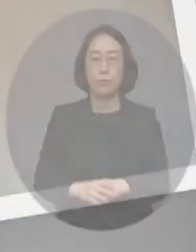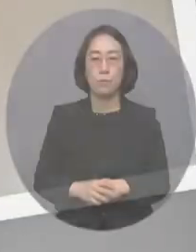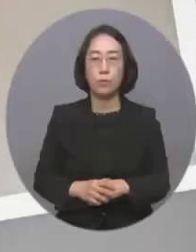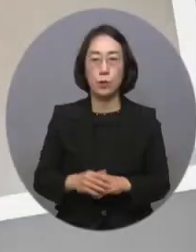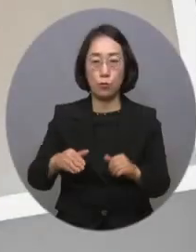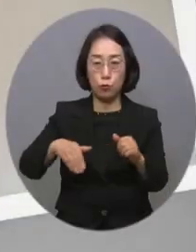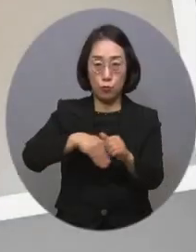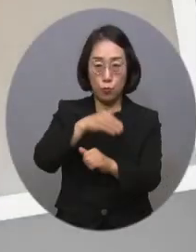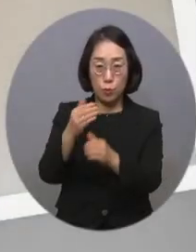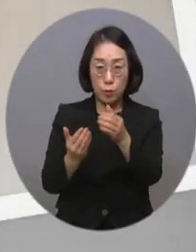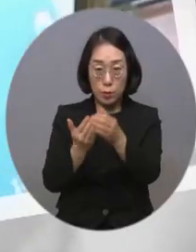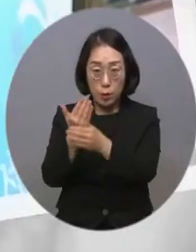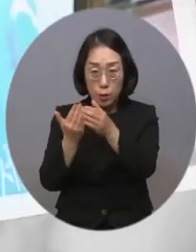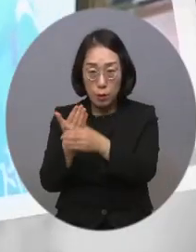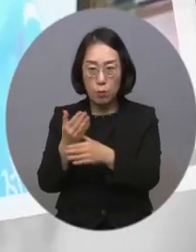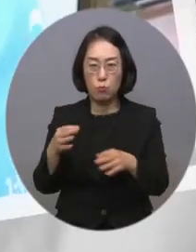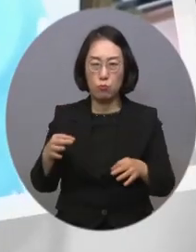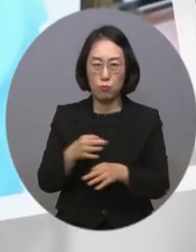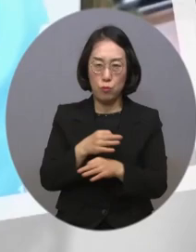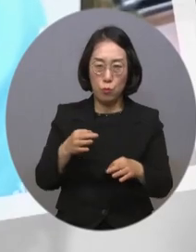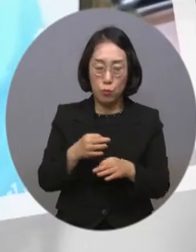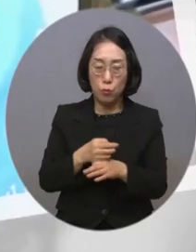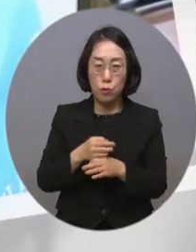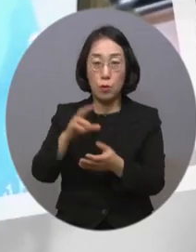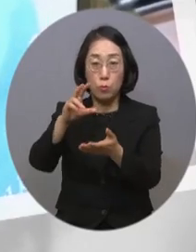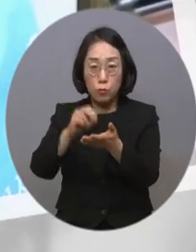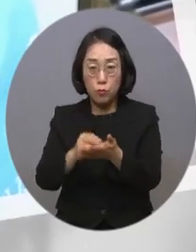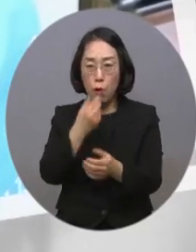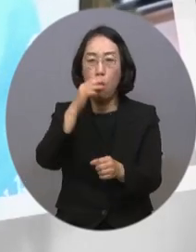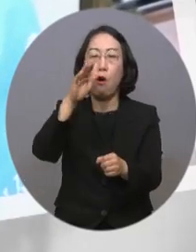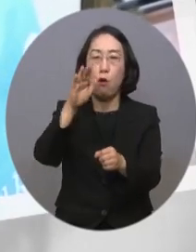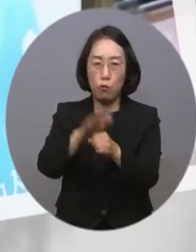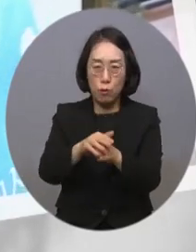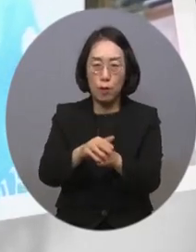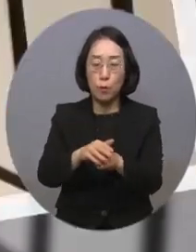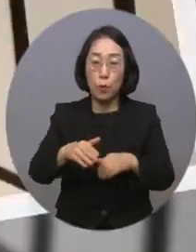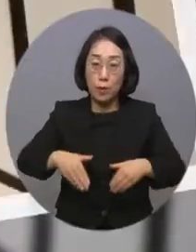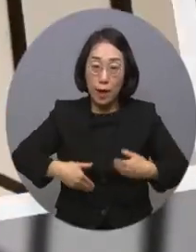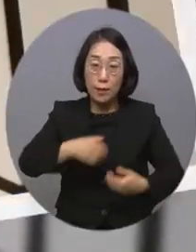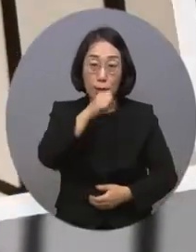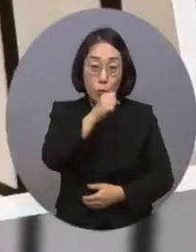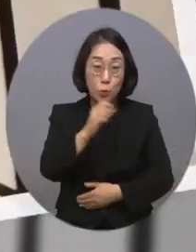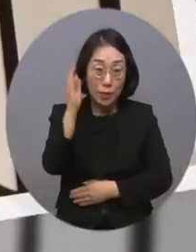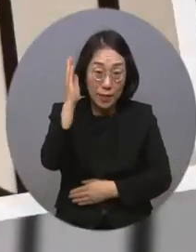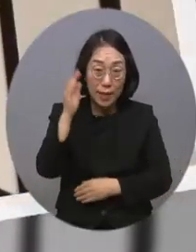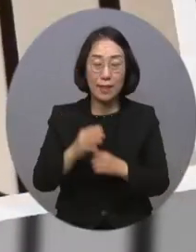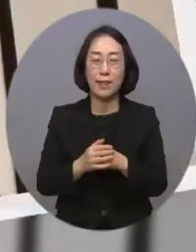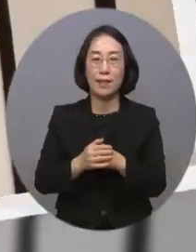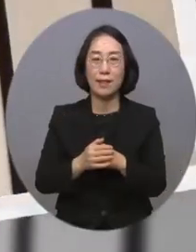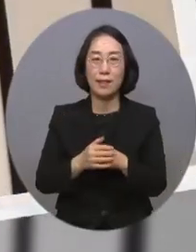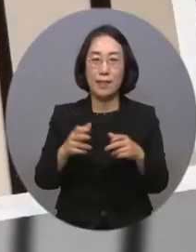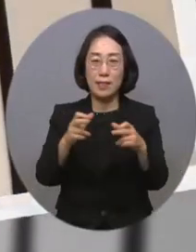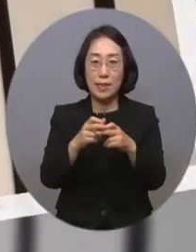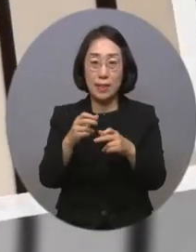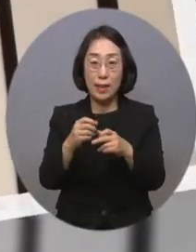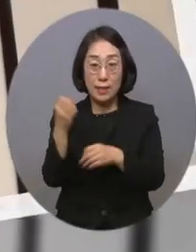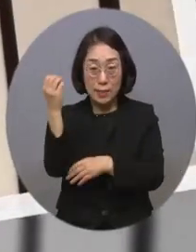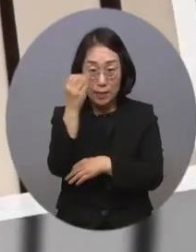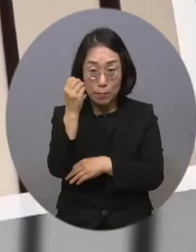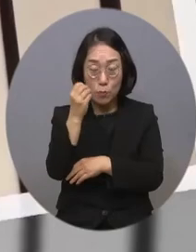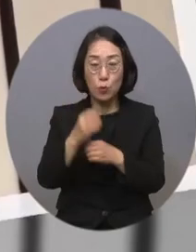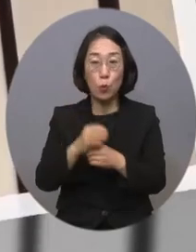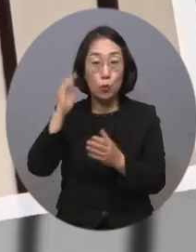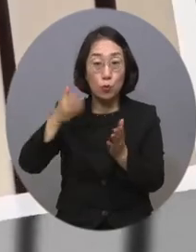우리 주변에서 일어나는 불공정한 사례부터 억울한 사연, 따뜻한 미담까지. 장애인신문과